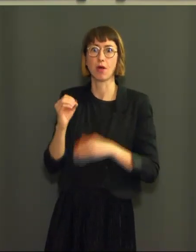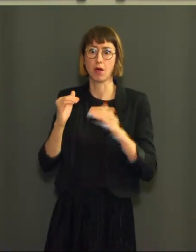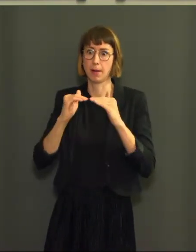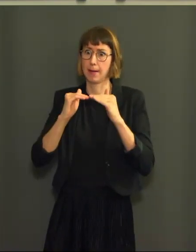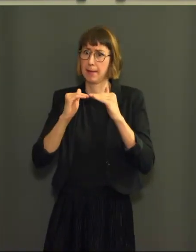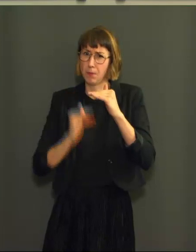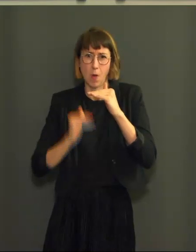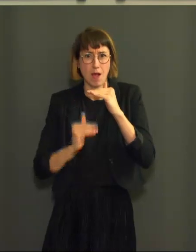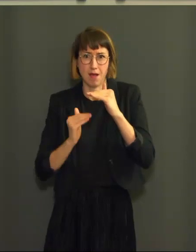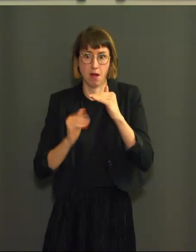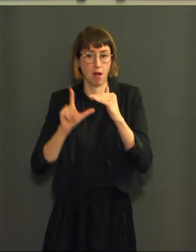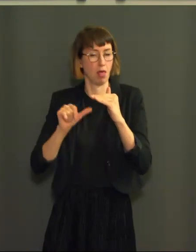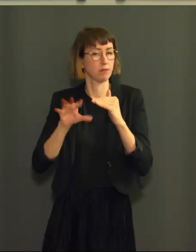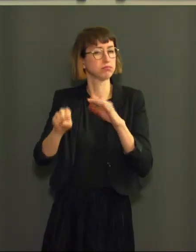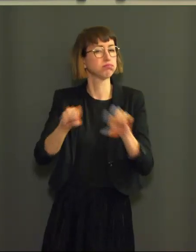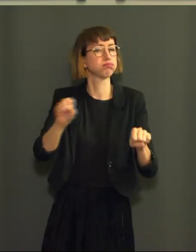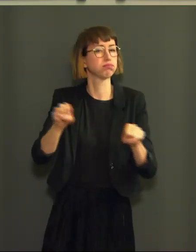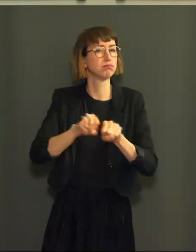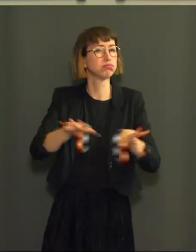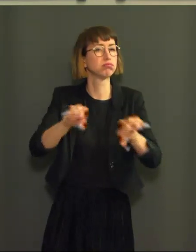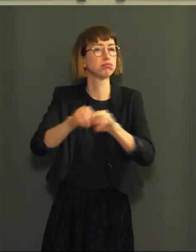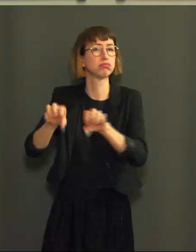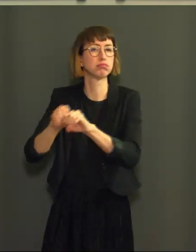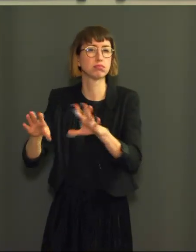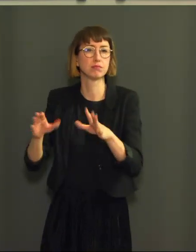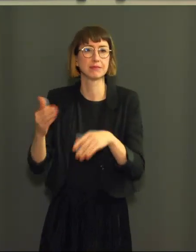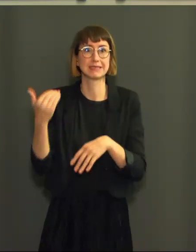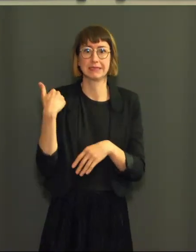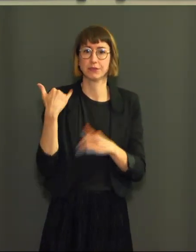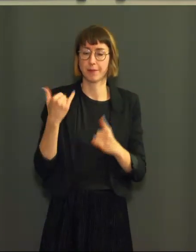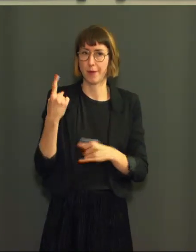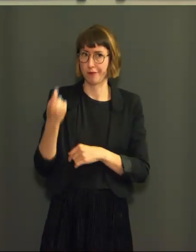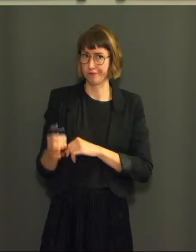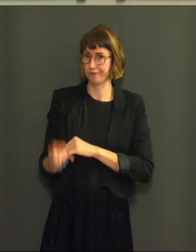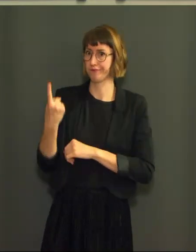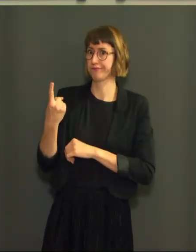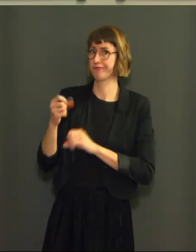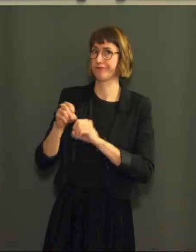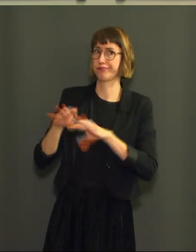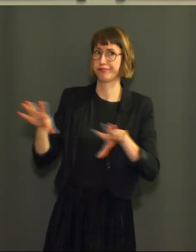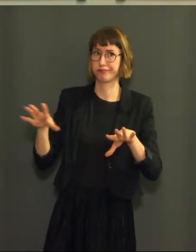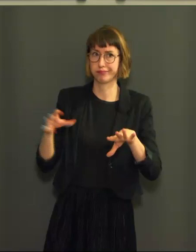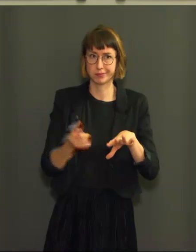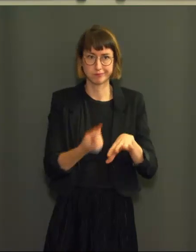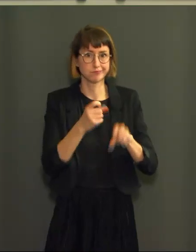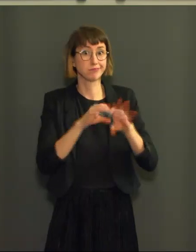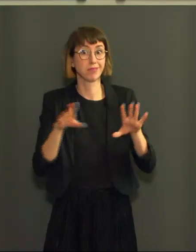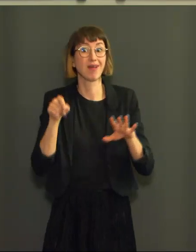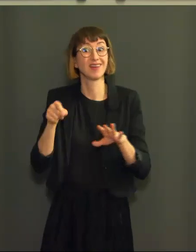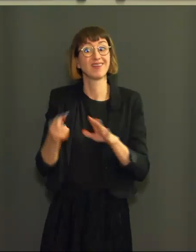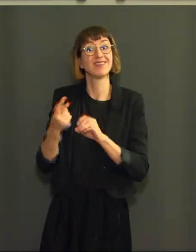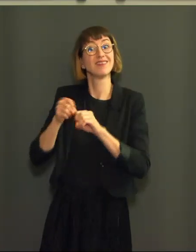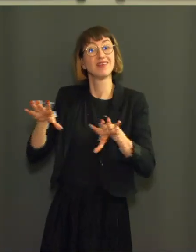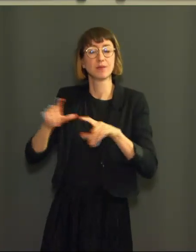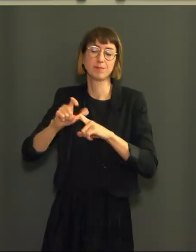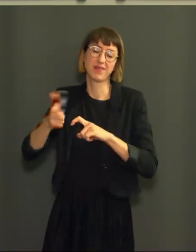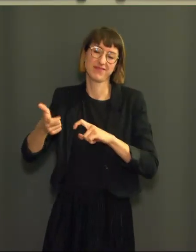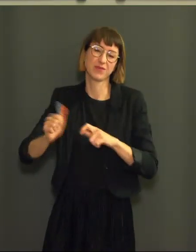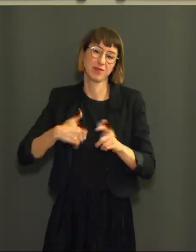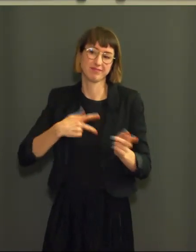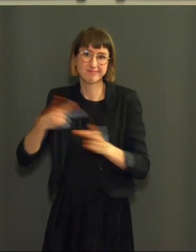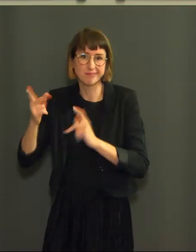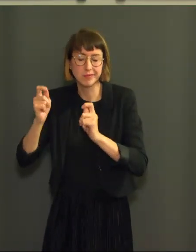survenir et dans certaines circonstances peut entraîner un nombre de décès malgré la vaccination. Il s'agit dans ces